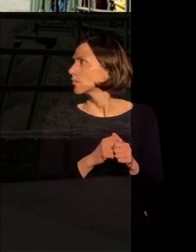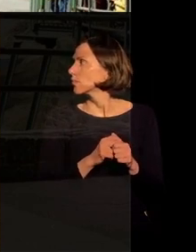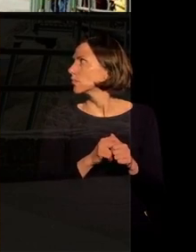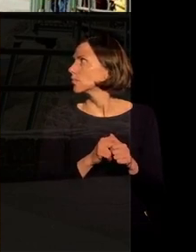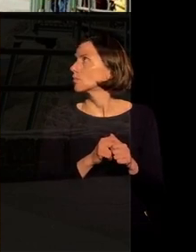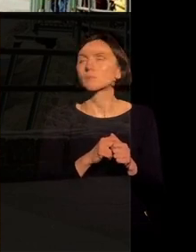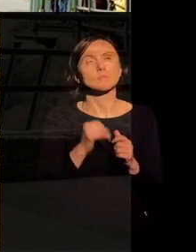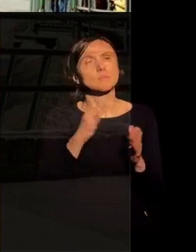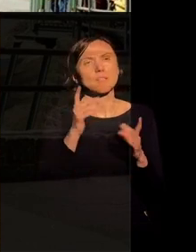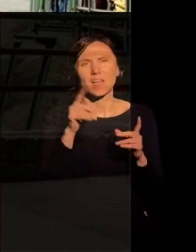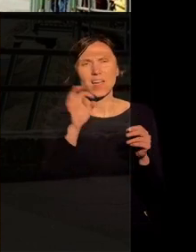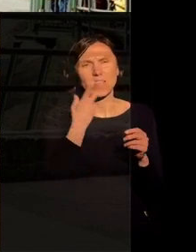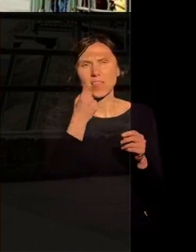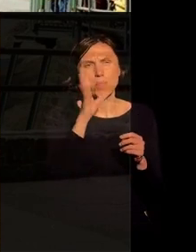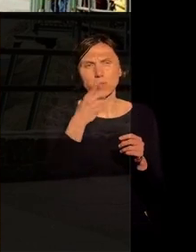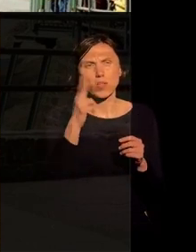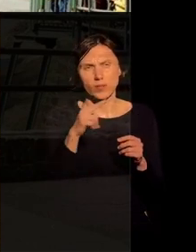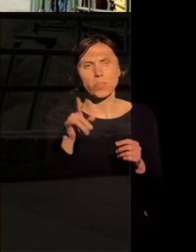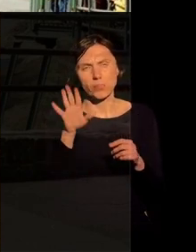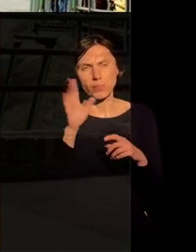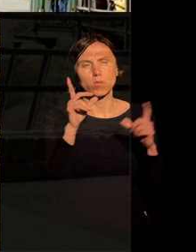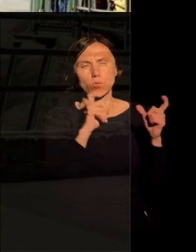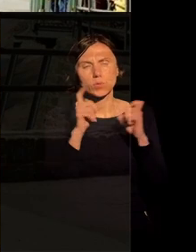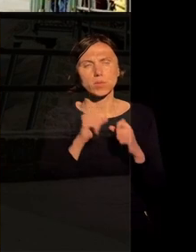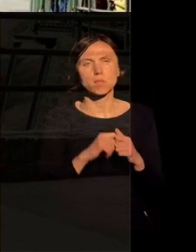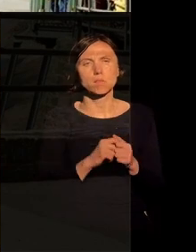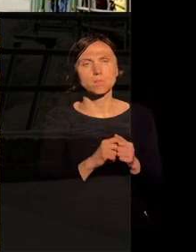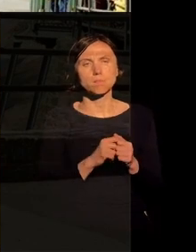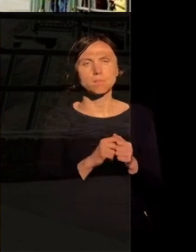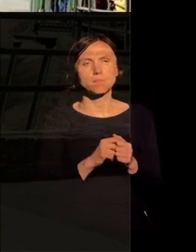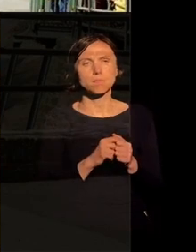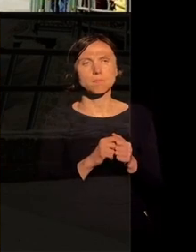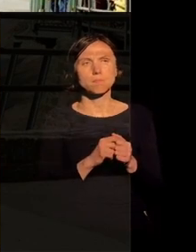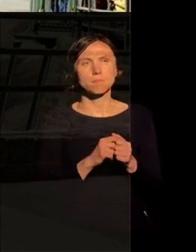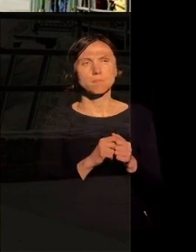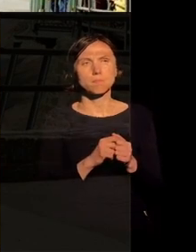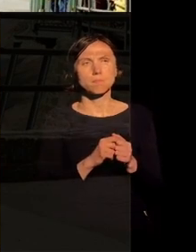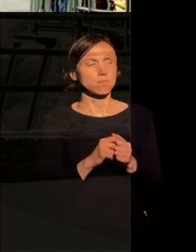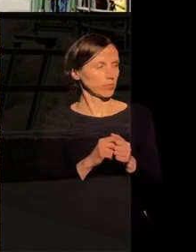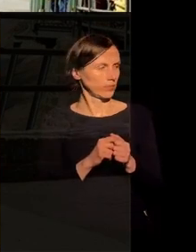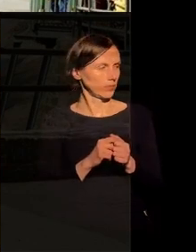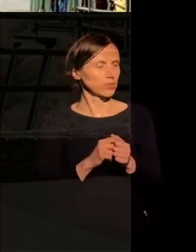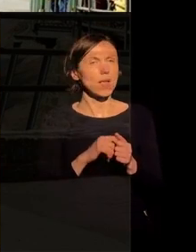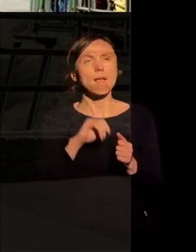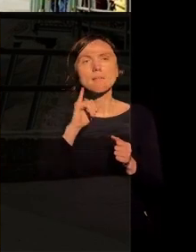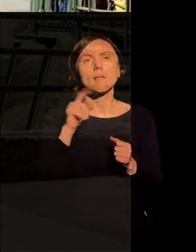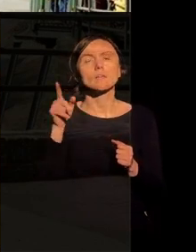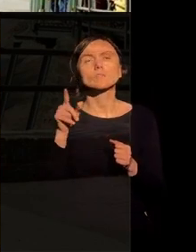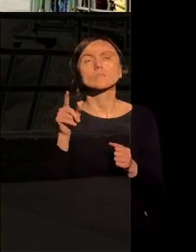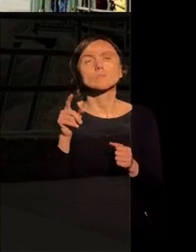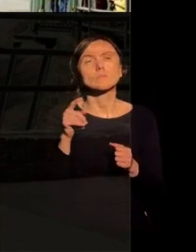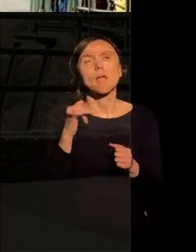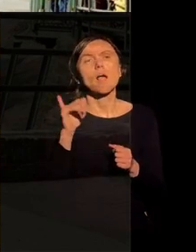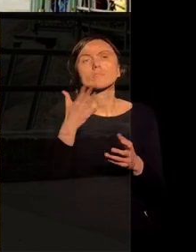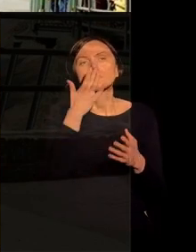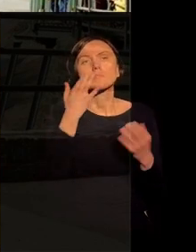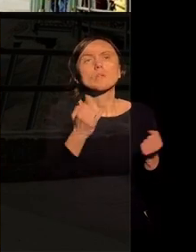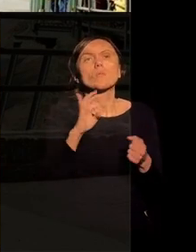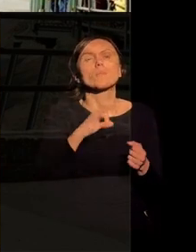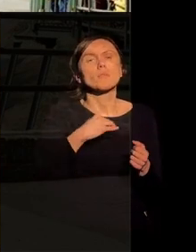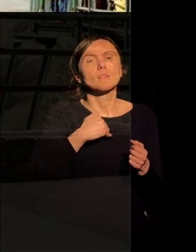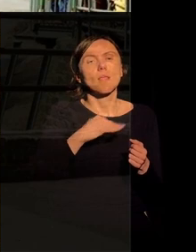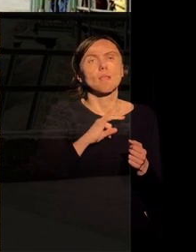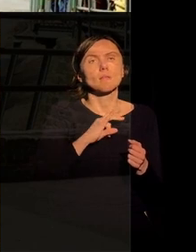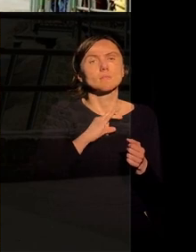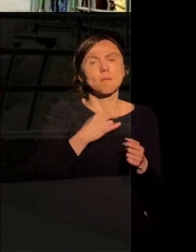chociaż tych rysunków tam chyba już nie będzie zbyt wiele, może jeszcze ze 2-3. No i jak to się wszystko jakby działo u mnie w